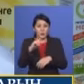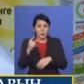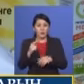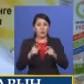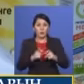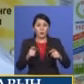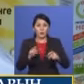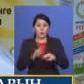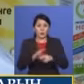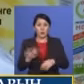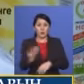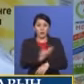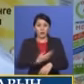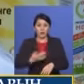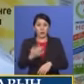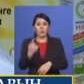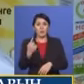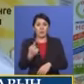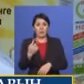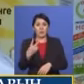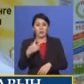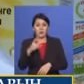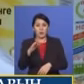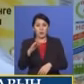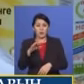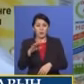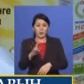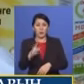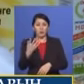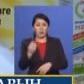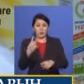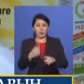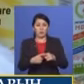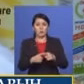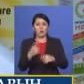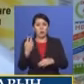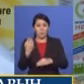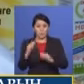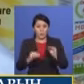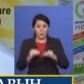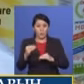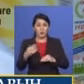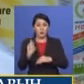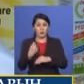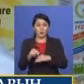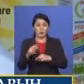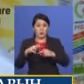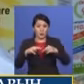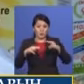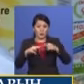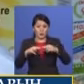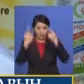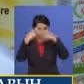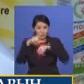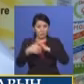үйретеді. Қазіргі кезде біз 1 және 2 литрлік сүтті құю бойынша қосымша желілер орнатудамыз. Жалпы заманауи техниканың көмегімен